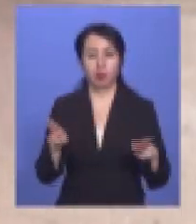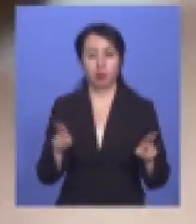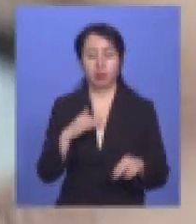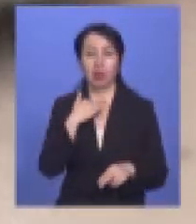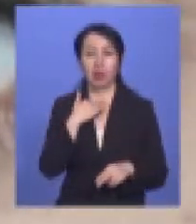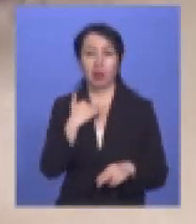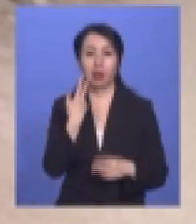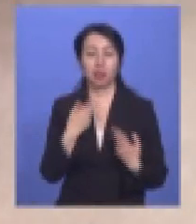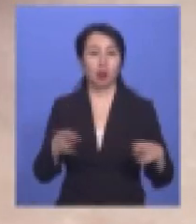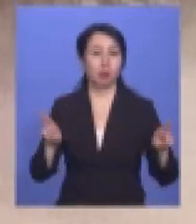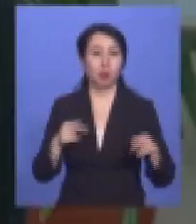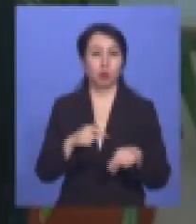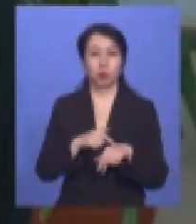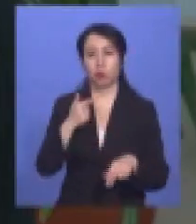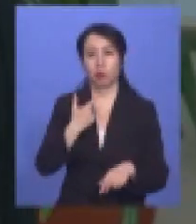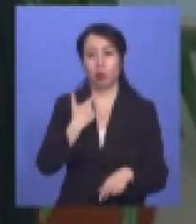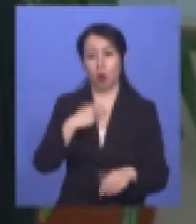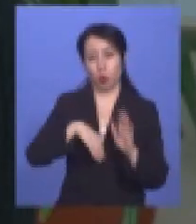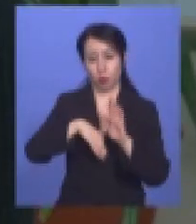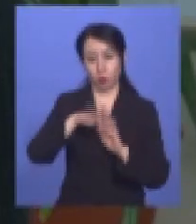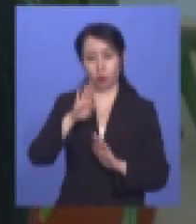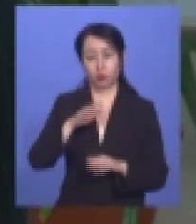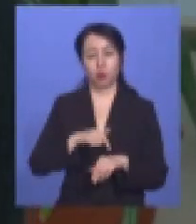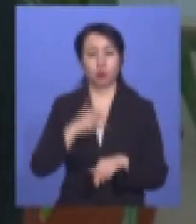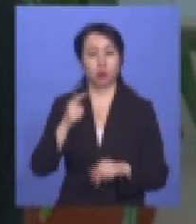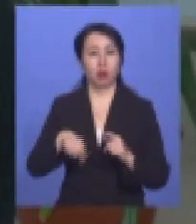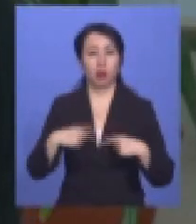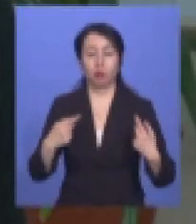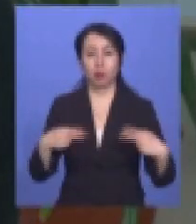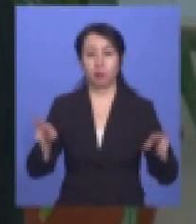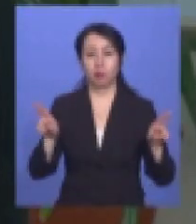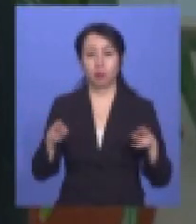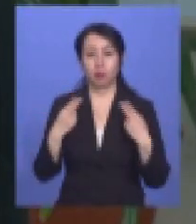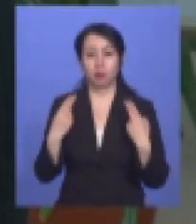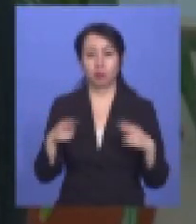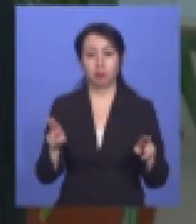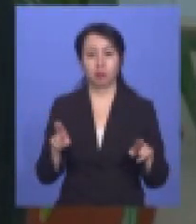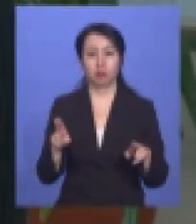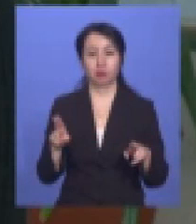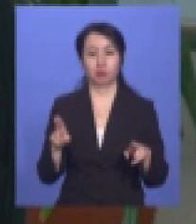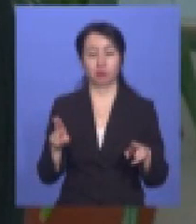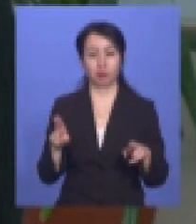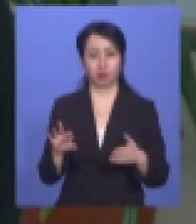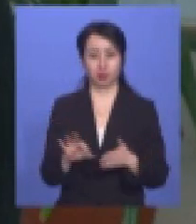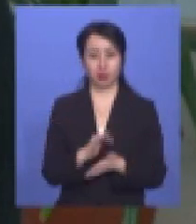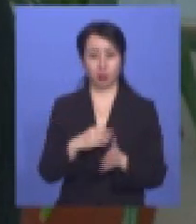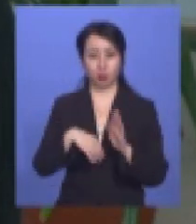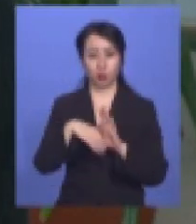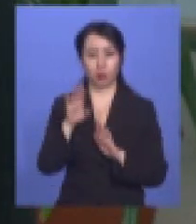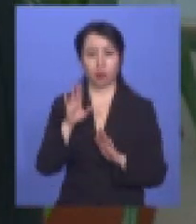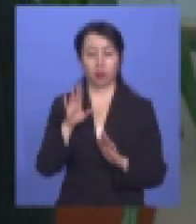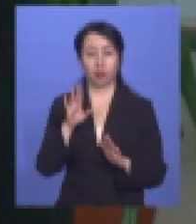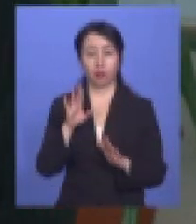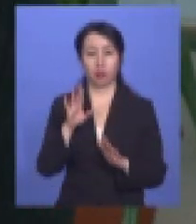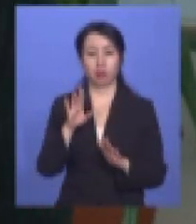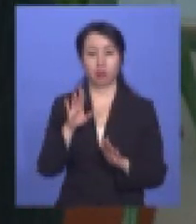становится прям лучше морально. Вот. Ну, просто вот любые песни вот, взять вечером под караоке спеть, мне сразу вот лучше. И ну,